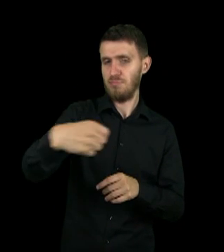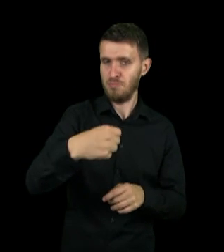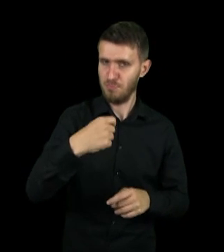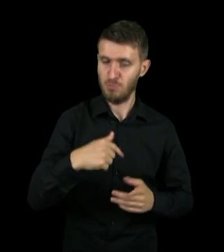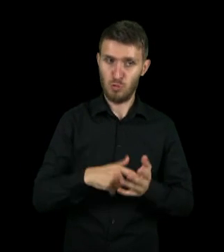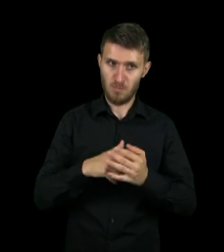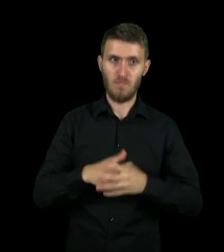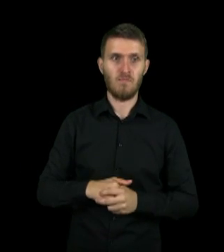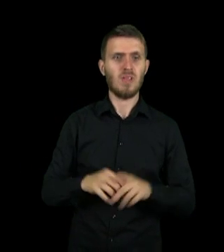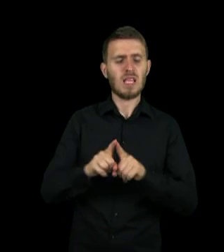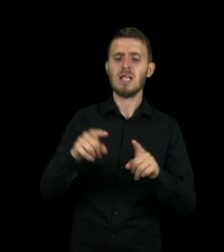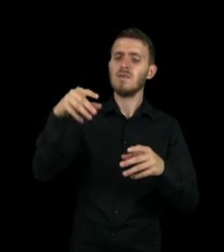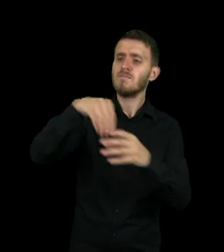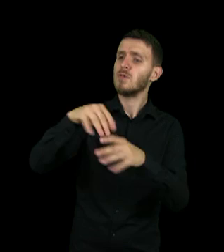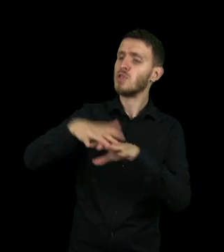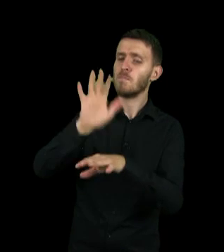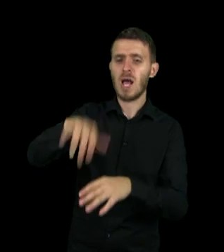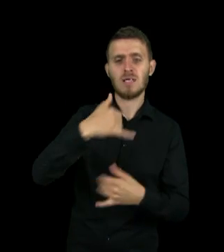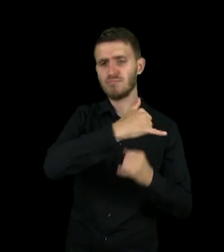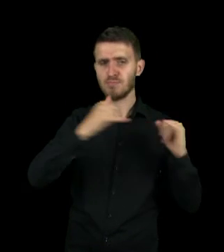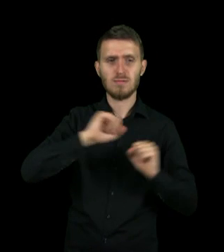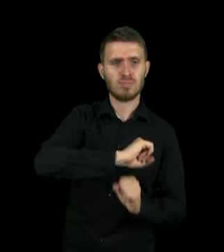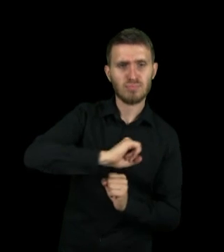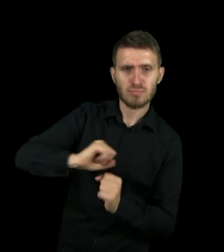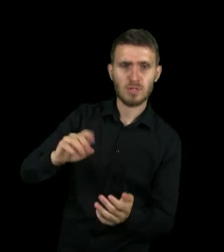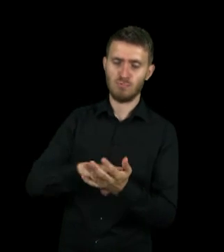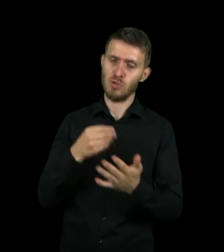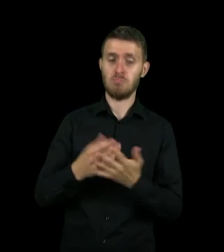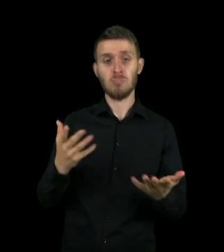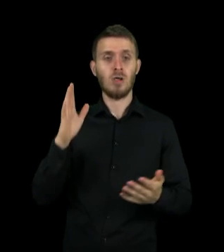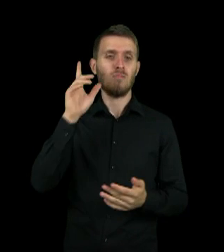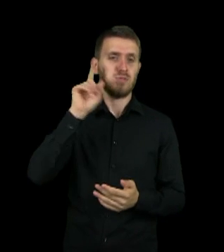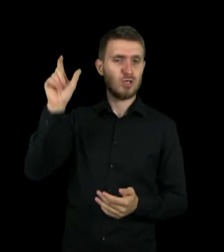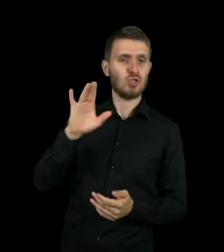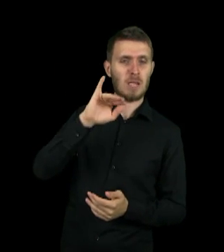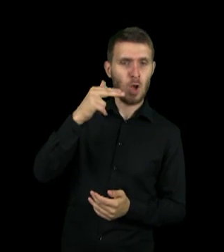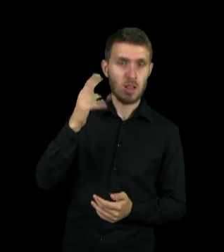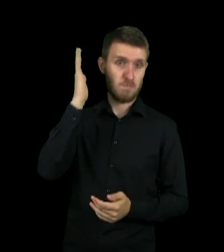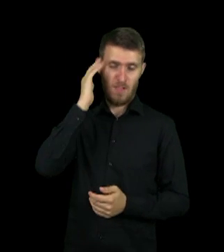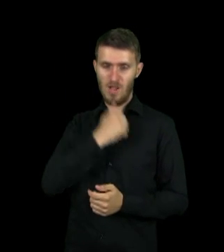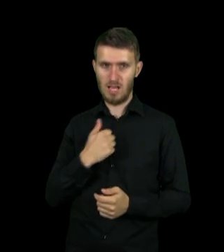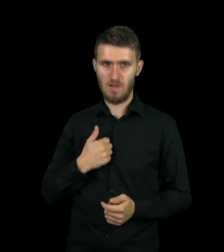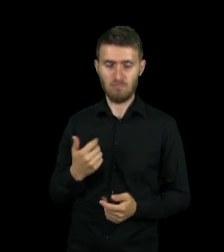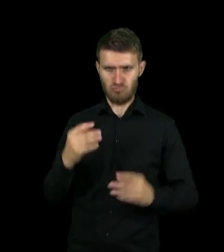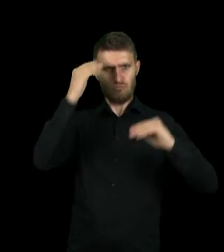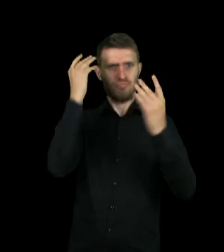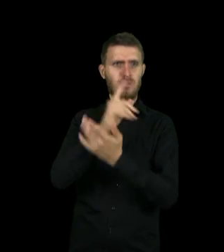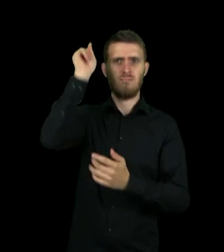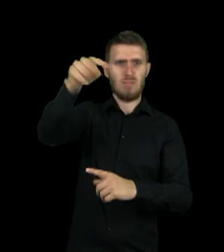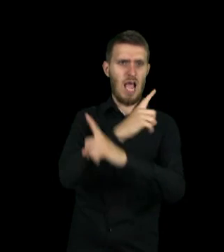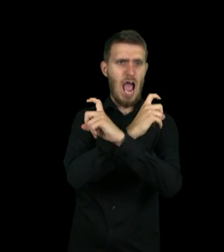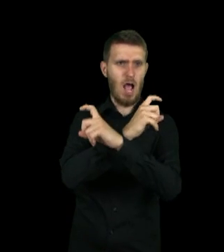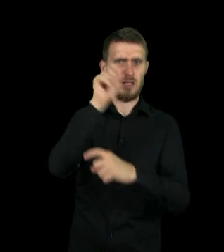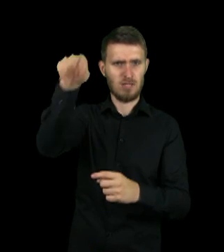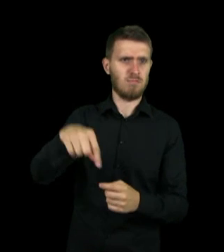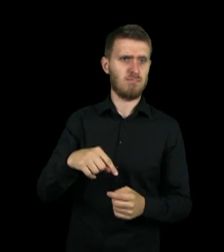zabezpieczające mówią Szymon mieszka w Warszawie ale nagle kupuje jedzenie warte 100 zł w Salzburgu albo w innym nieprawdopodobnym miejscu